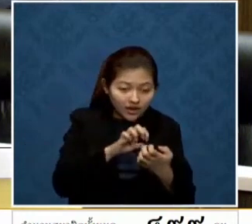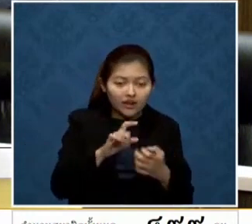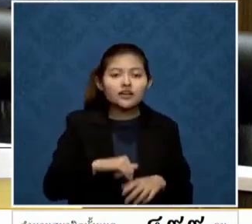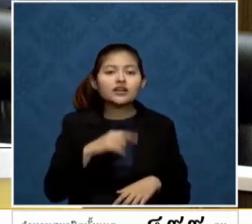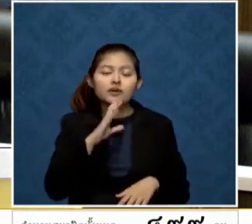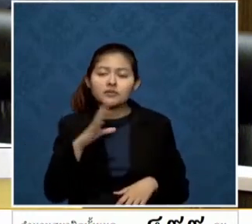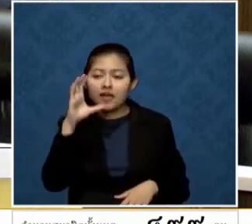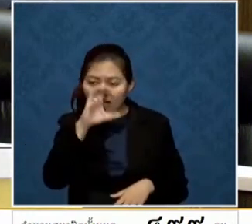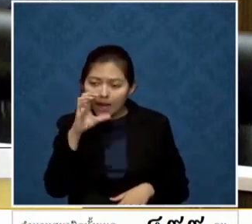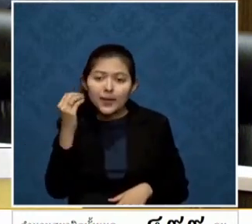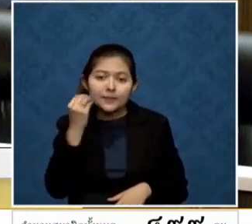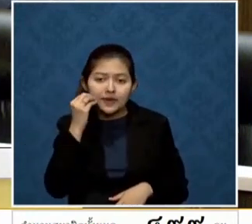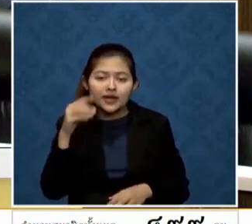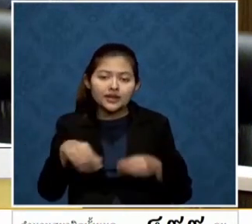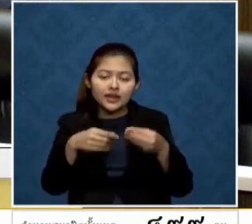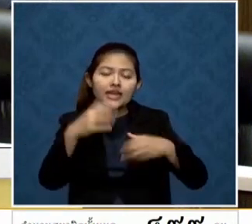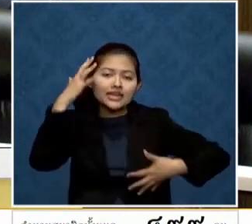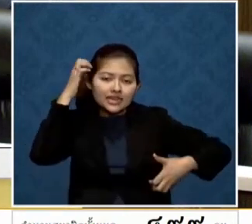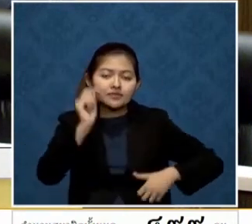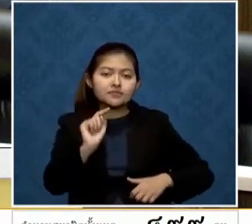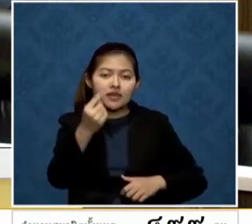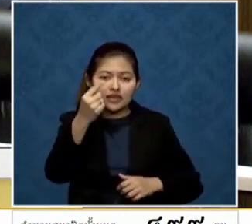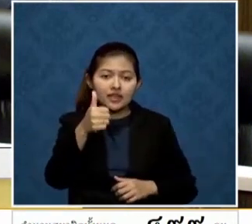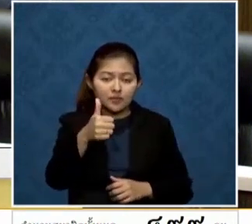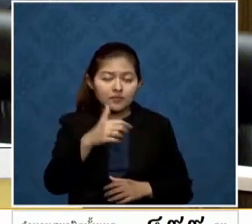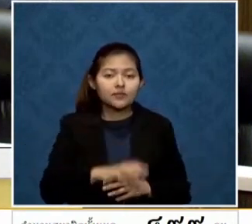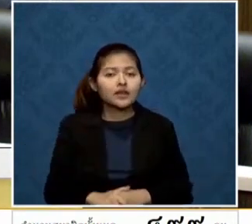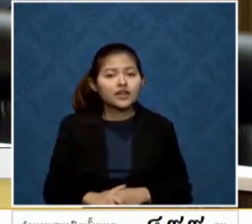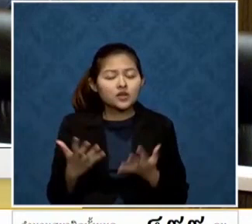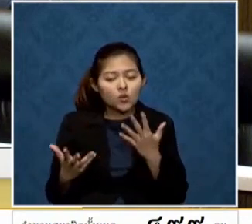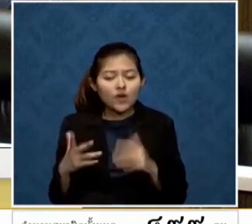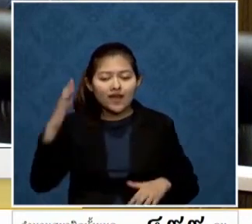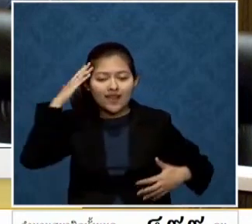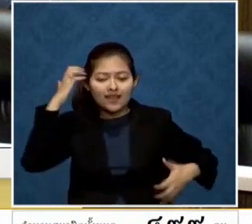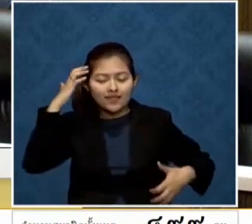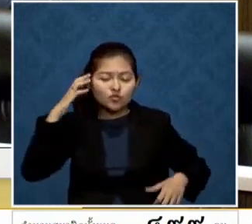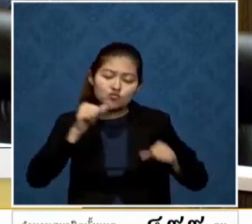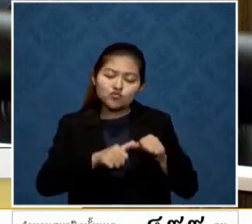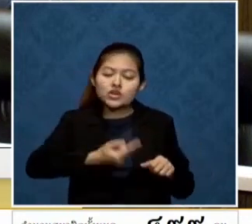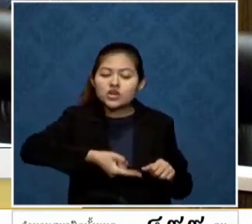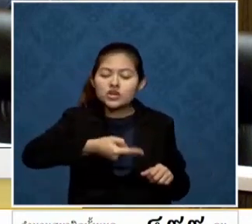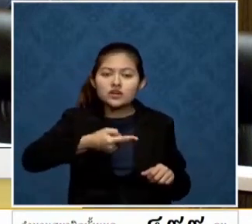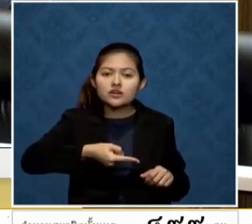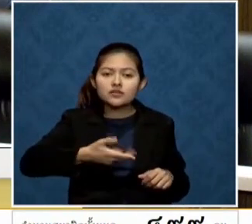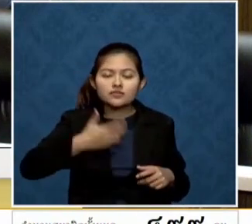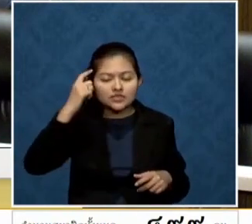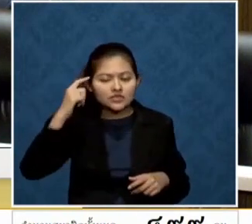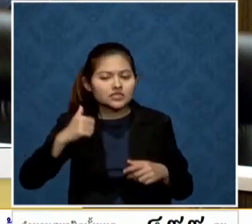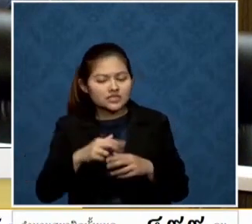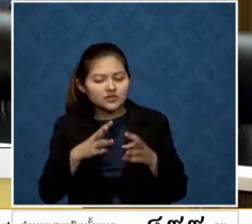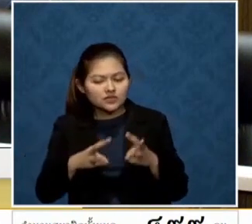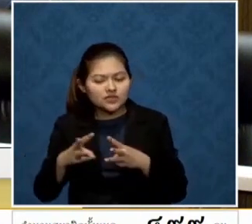บ้านใหม่ให้กับลิงหรือว่าจะใช้ให้ลิงอยู่ในพื้นที่เดิมหาทางออกร่วม